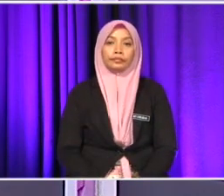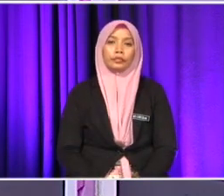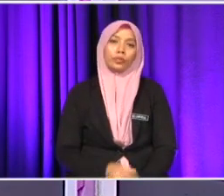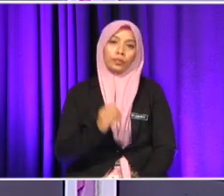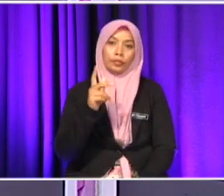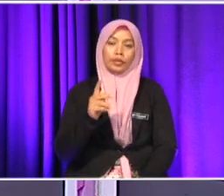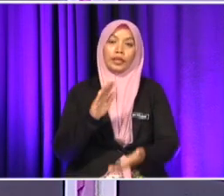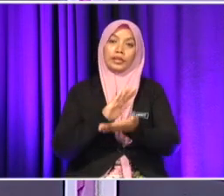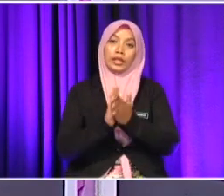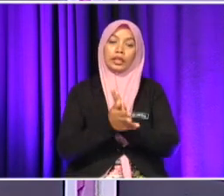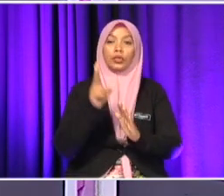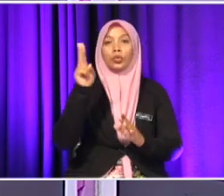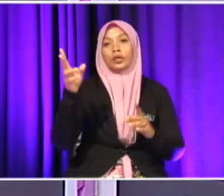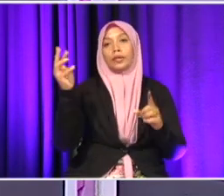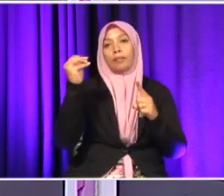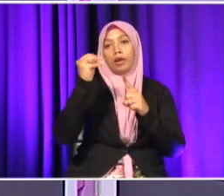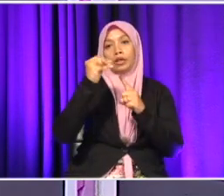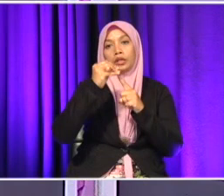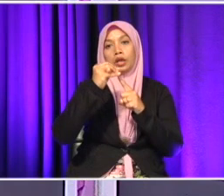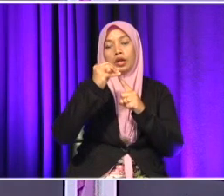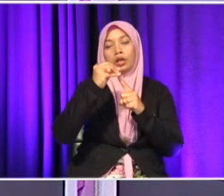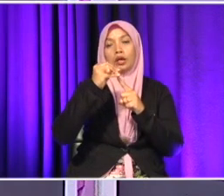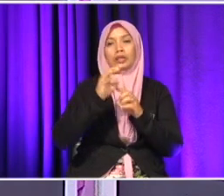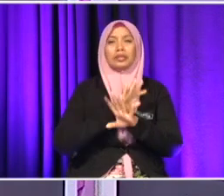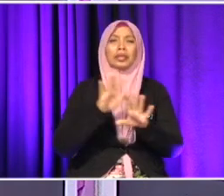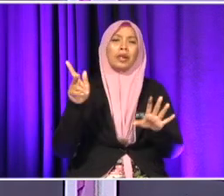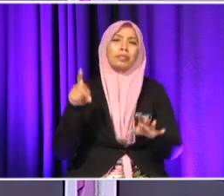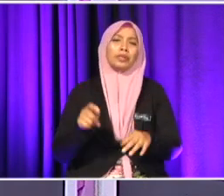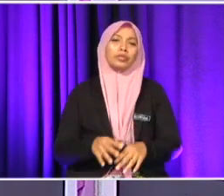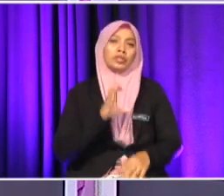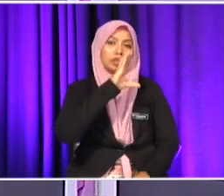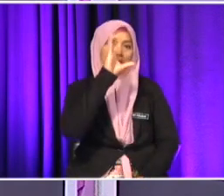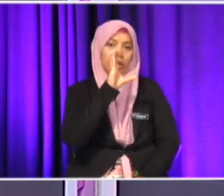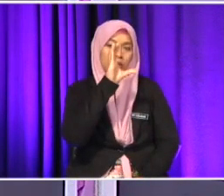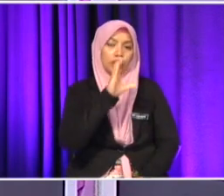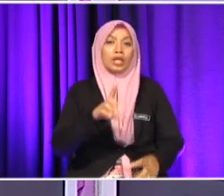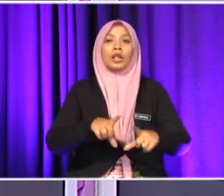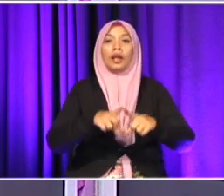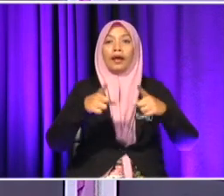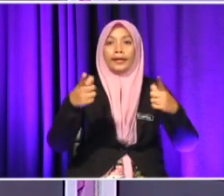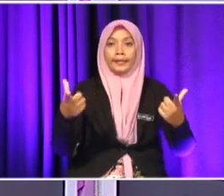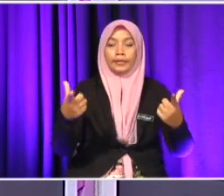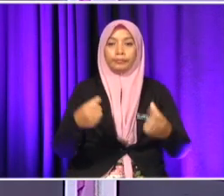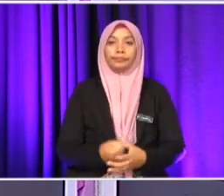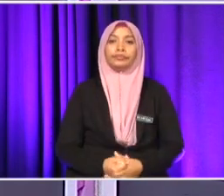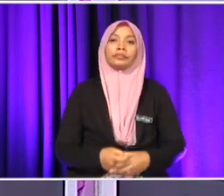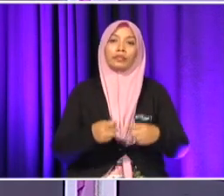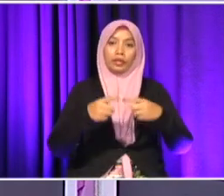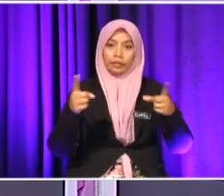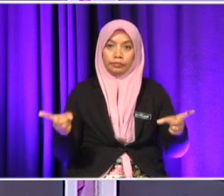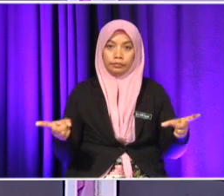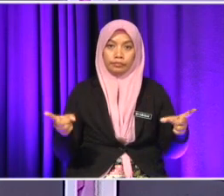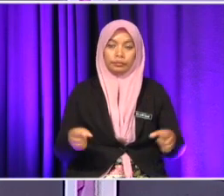jadi dah Duh maka ada jadi tak perlulah cari jawaban yang lain tapi walaupun begitu